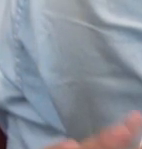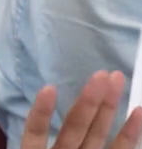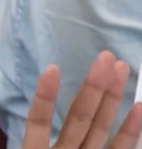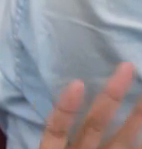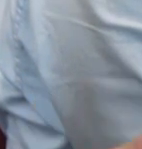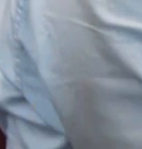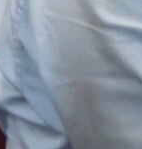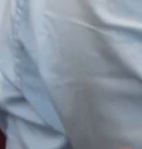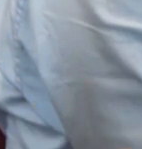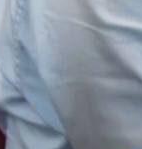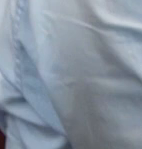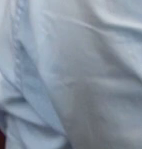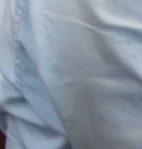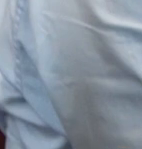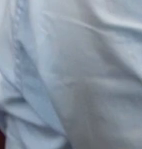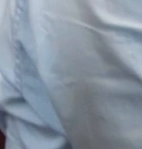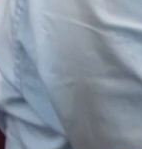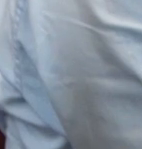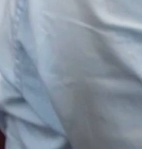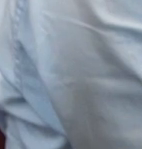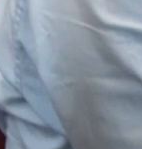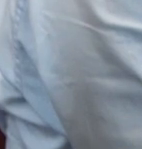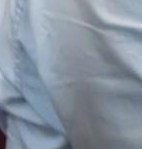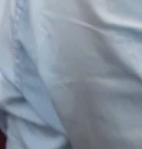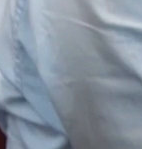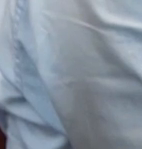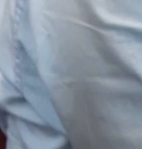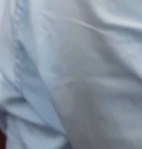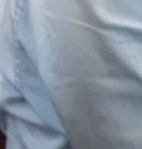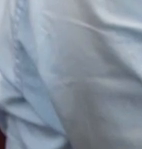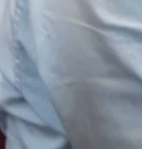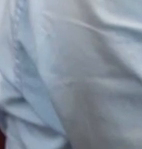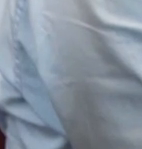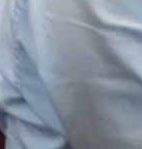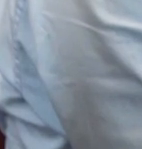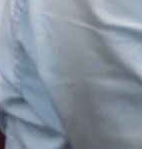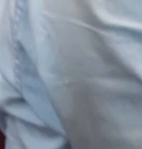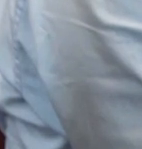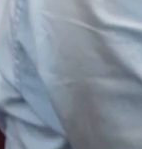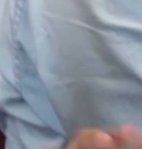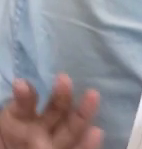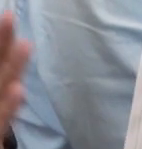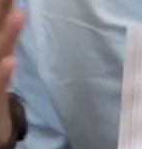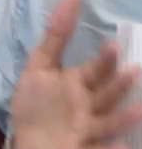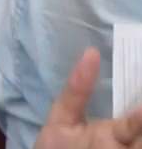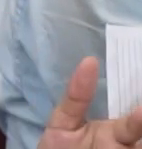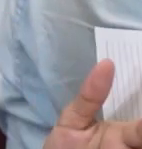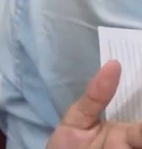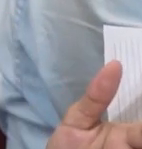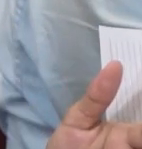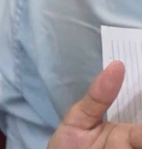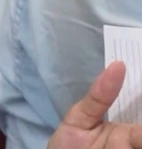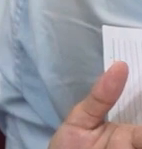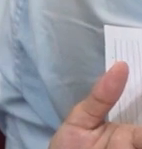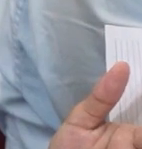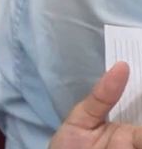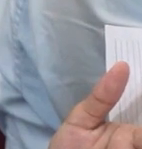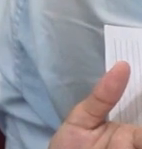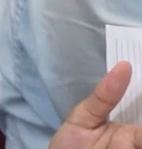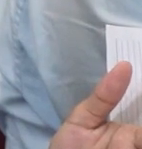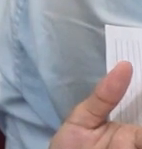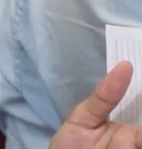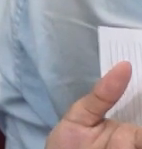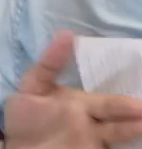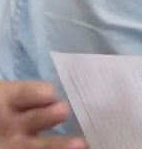segitu dan yang bersangkutan ada sampai melahirkan tentunya proses cukup lama ya kita harus menunggu dulu